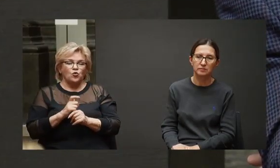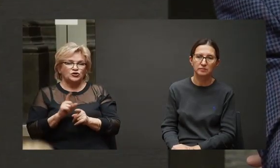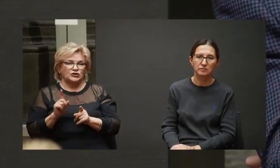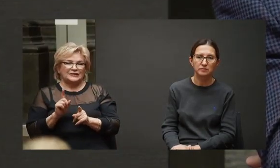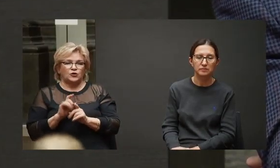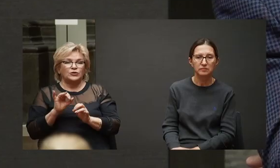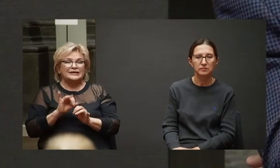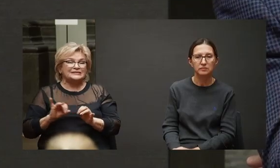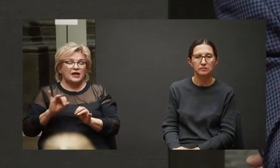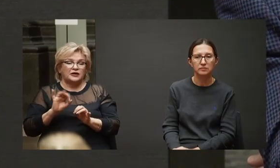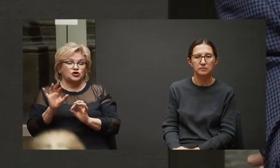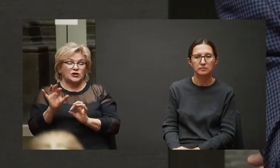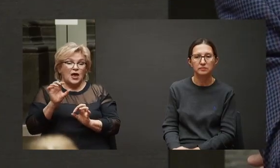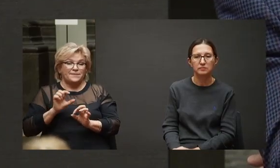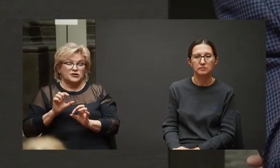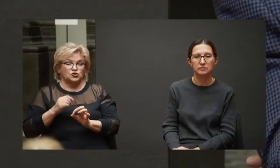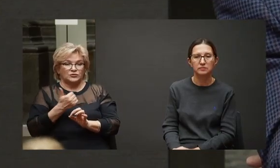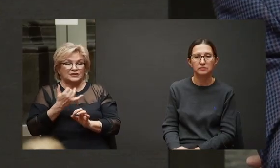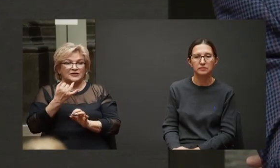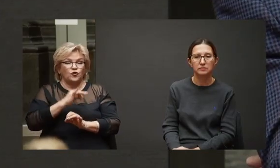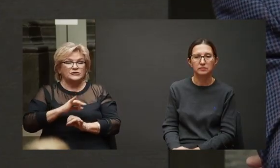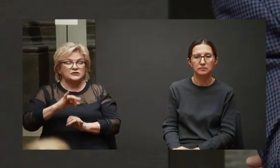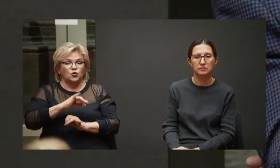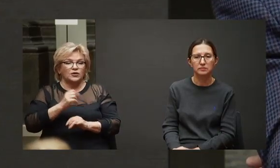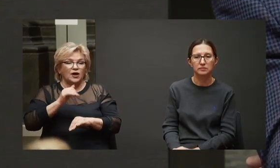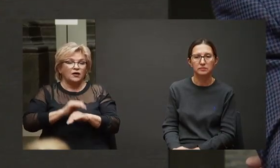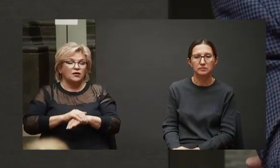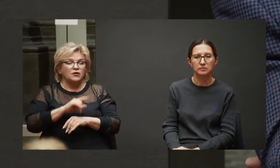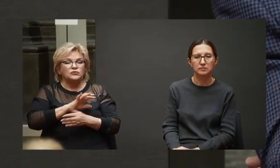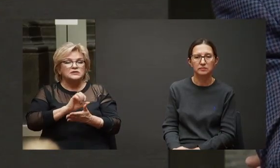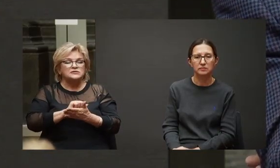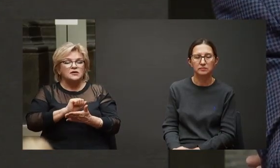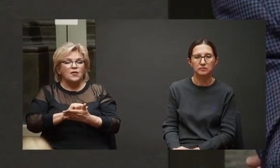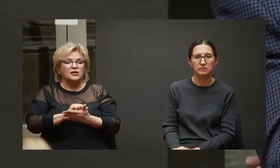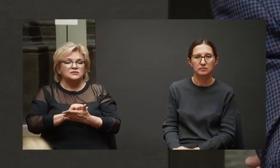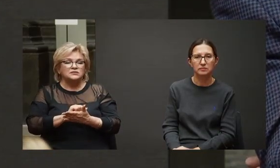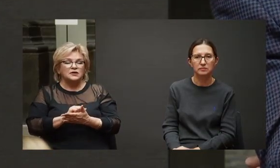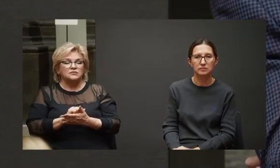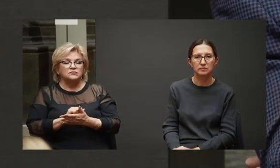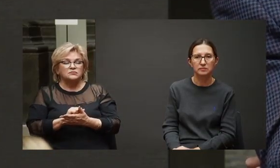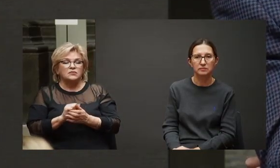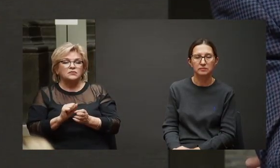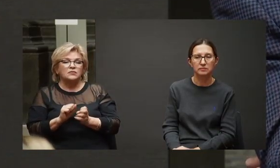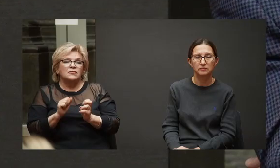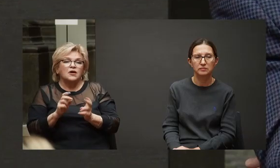очень метафорический эпизод его истории, а на самом деле он занимался тем, как